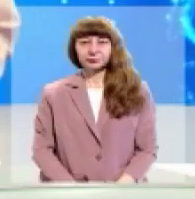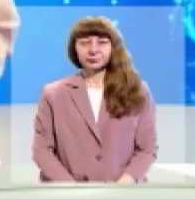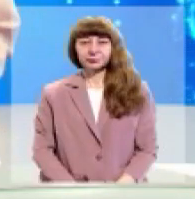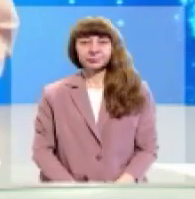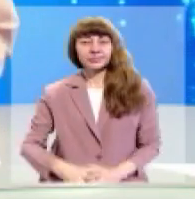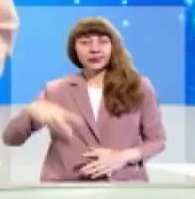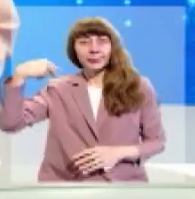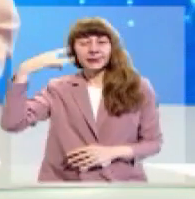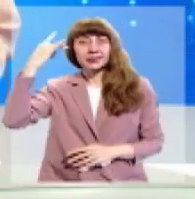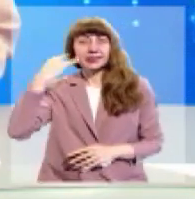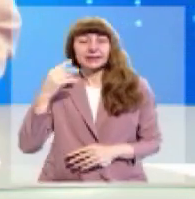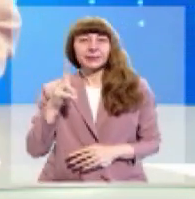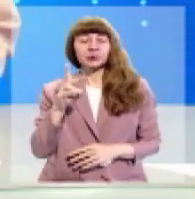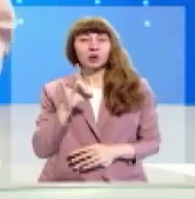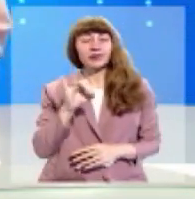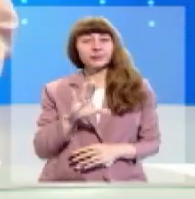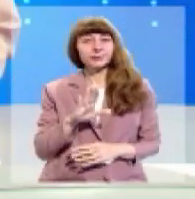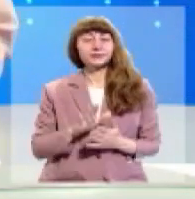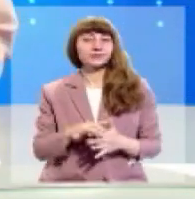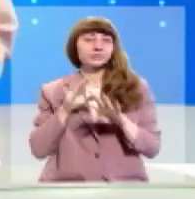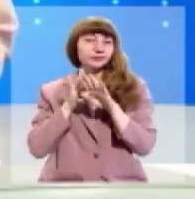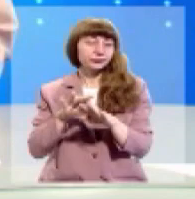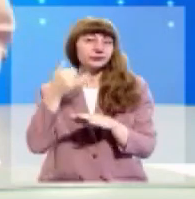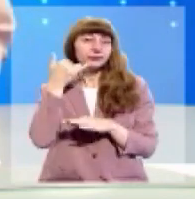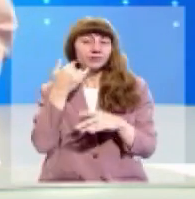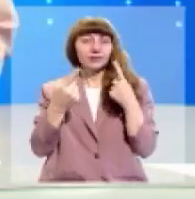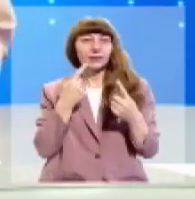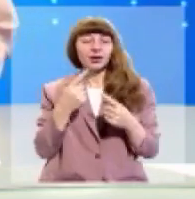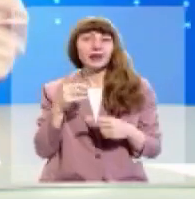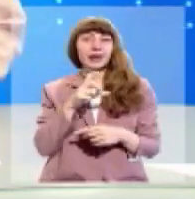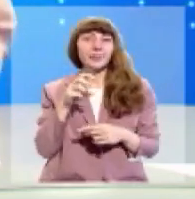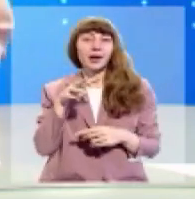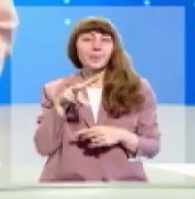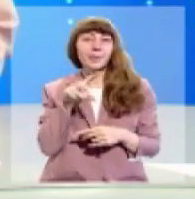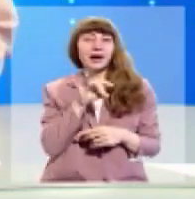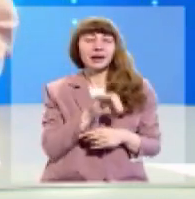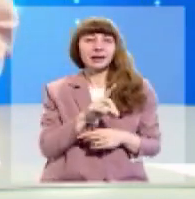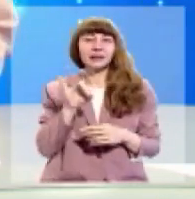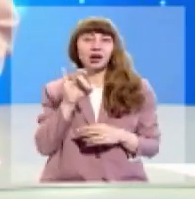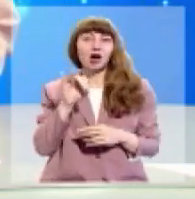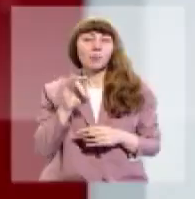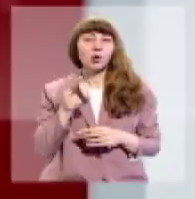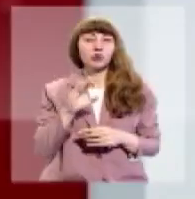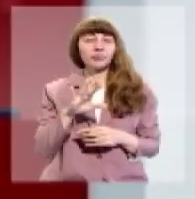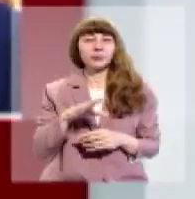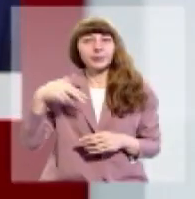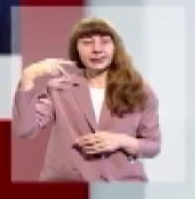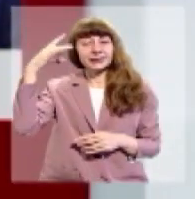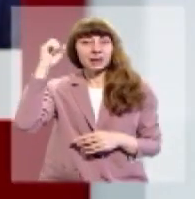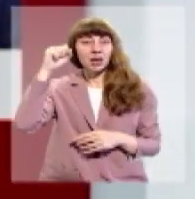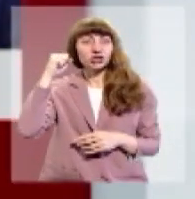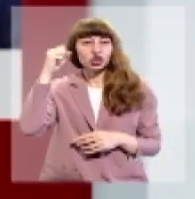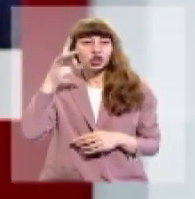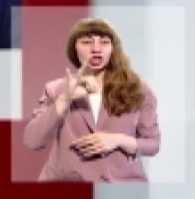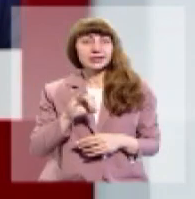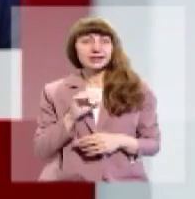Мемлекет басшысы Қасым Жомарт Тоқаев Тәжікстан президентімен телефон арқылы сөйлесті. Имамали Рахмонды туған күнімен құттықтап, бауырлас